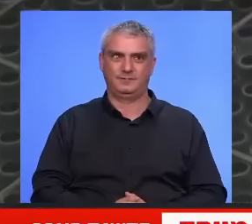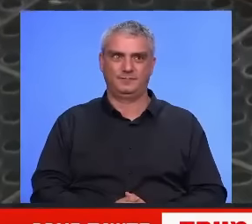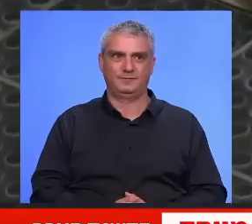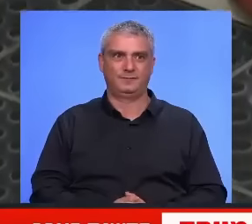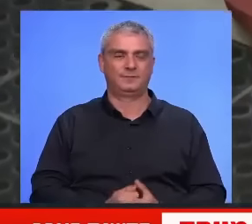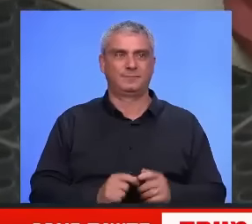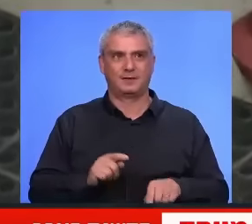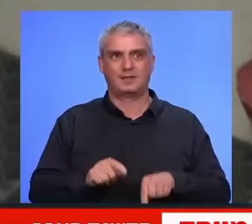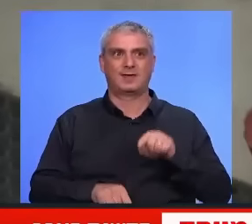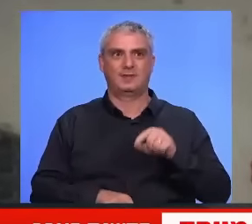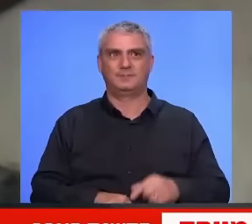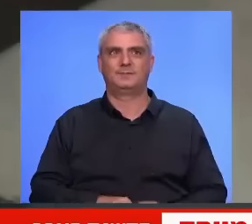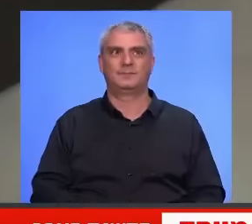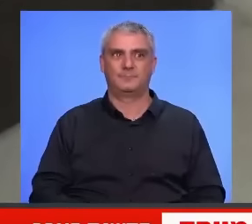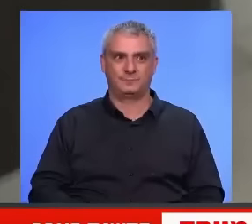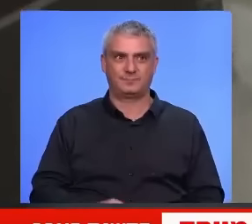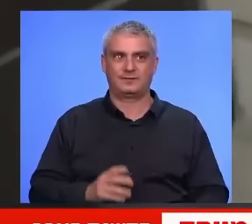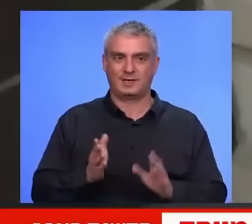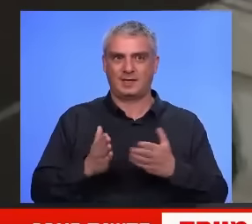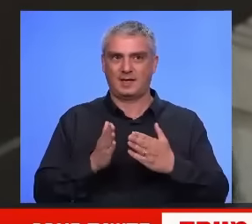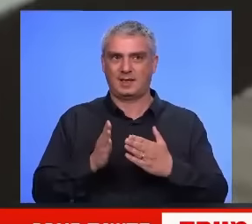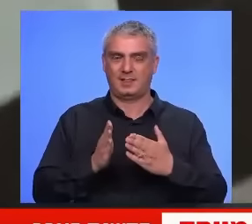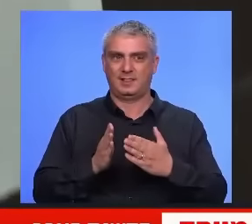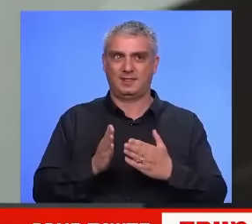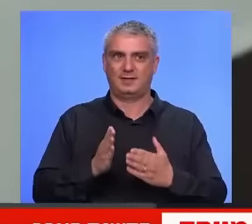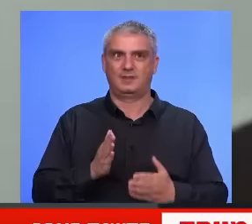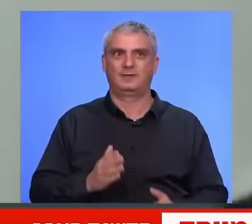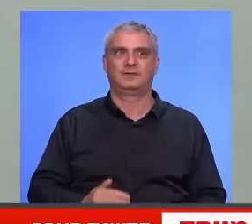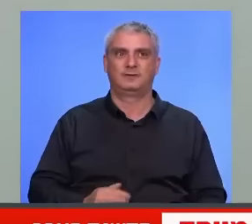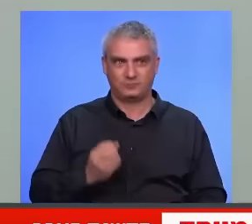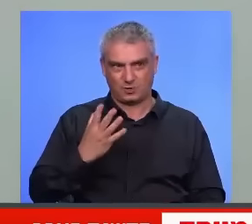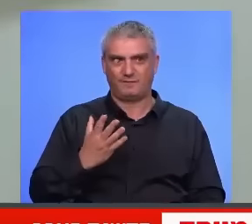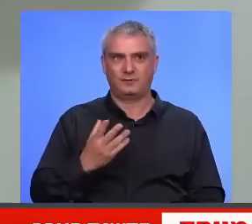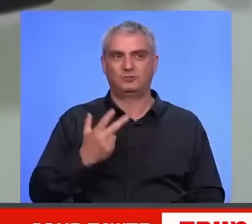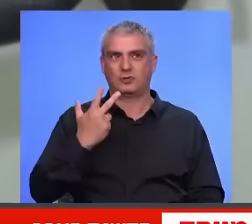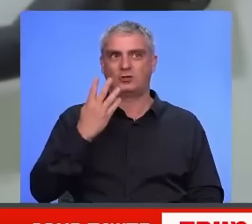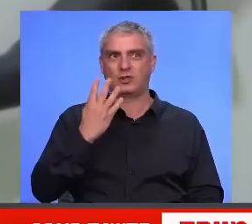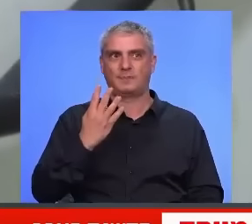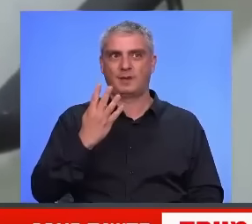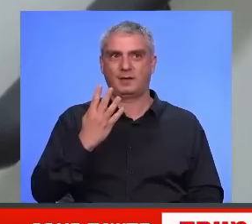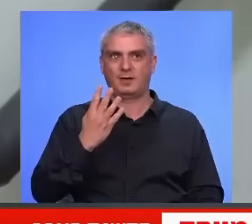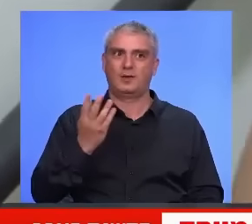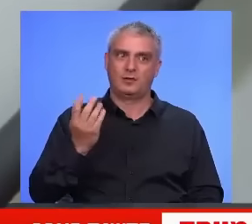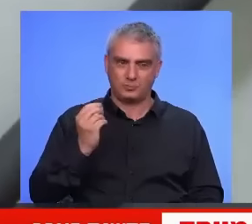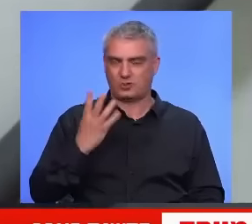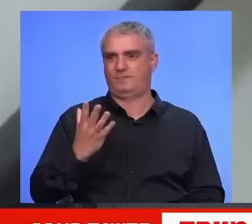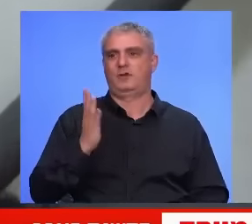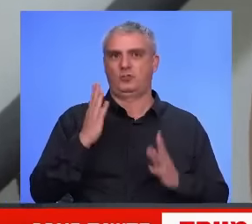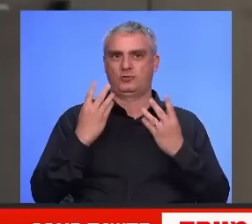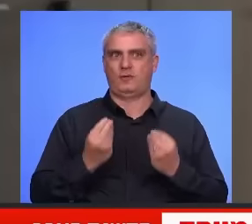תרים, תרים, תרים, תרים, תרים. סדר את הרגל קודם. יופי. שלוש, ארבע, ו... אופ! טוב